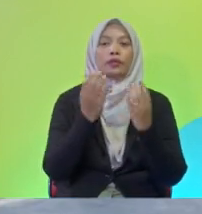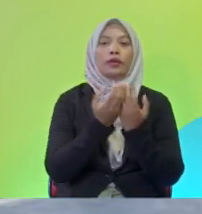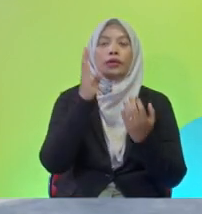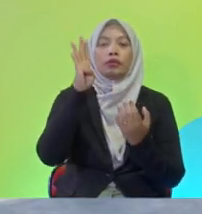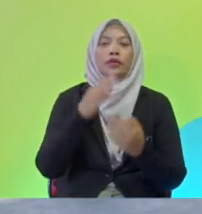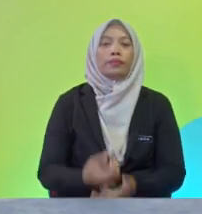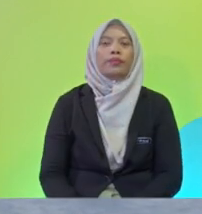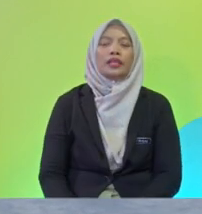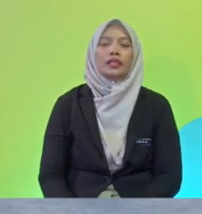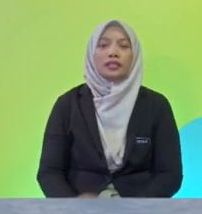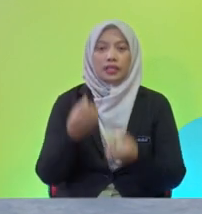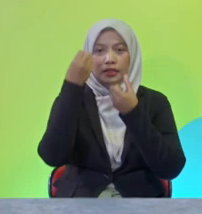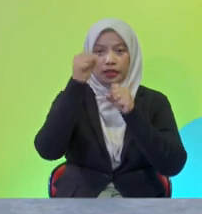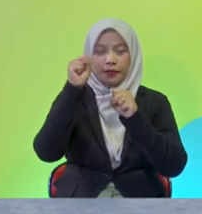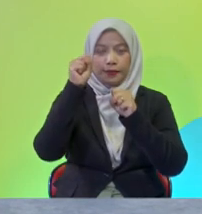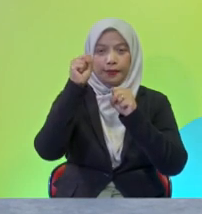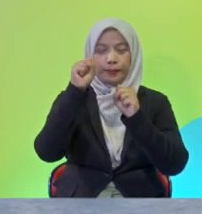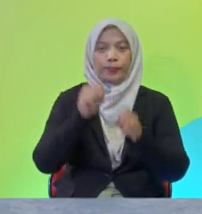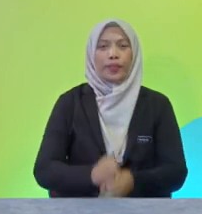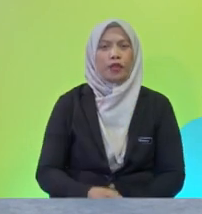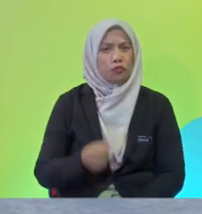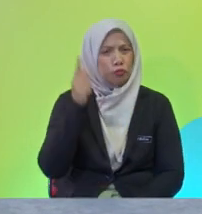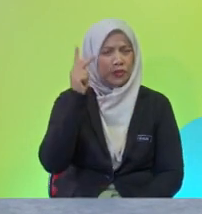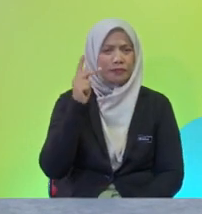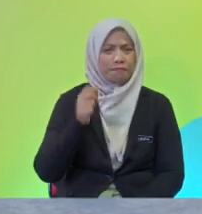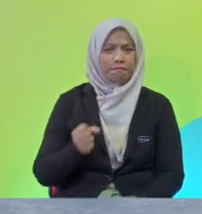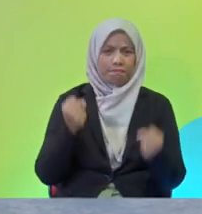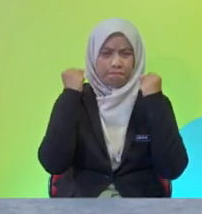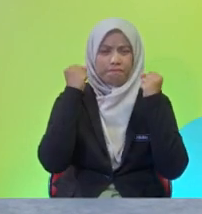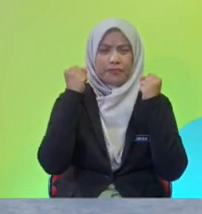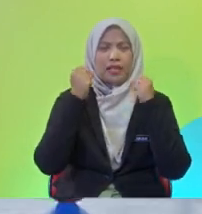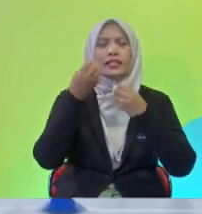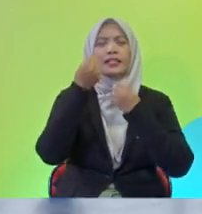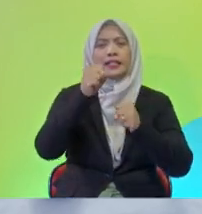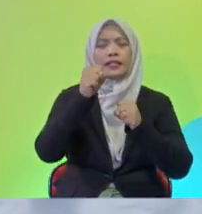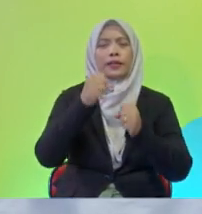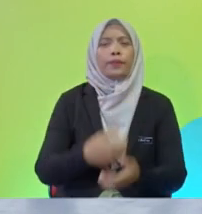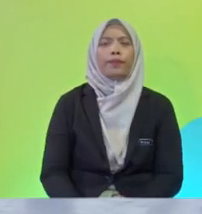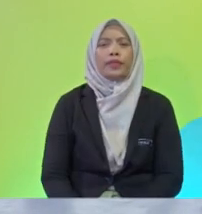Sedia. Buat sikit? Sedia. Baru dia semangat. Baiklah, sedia.